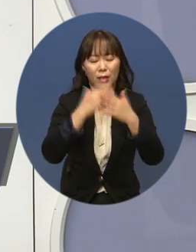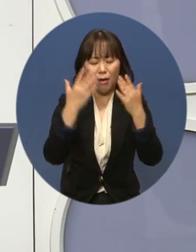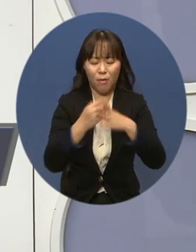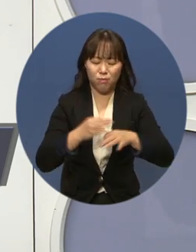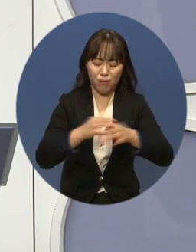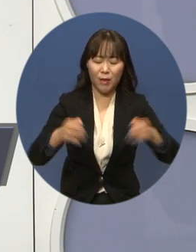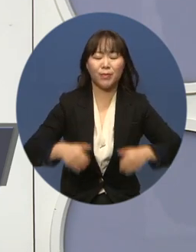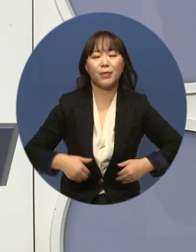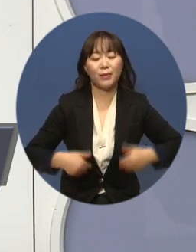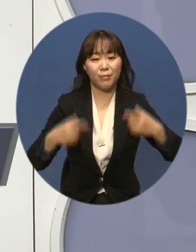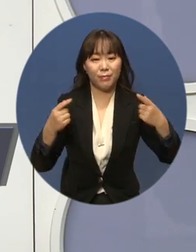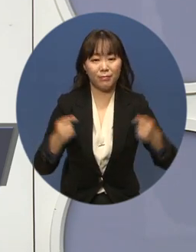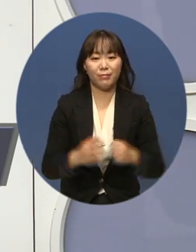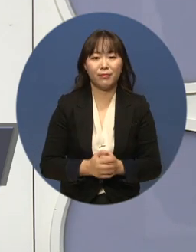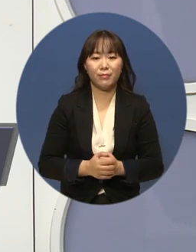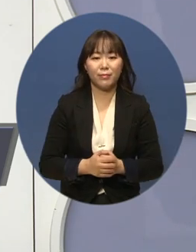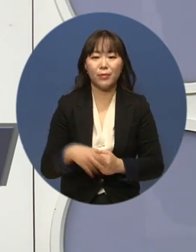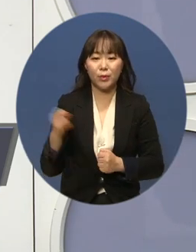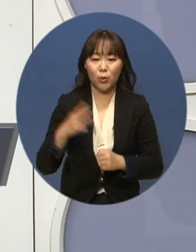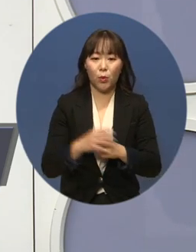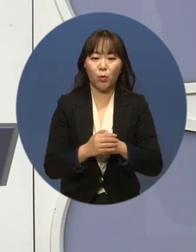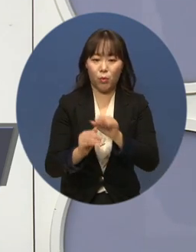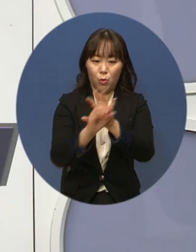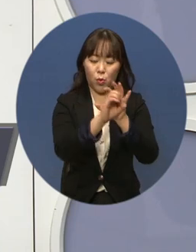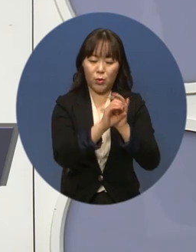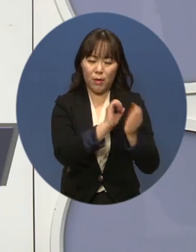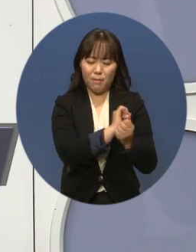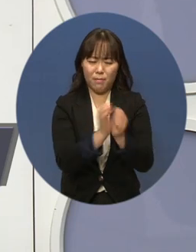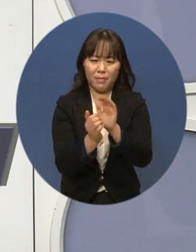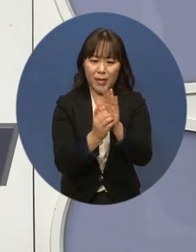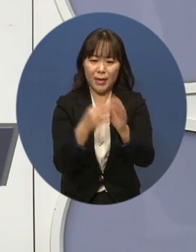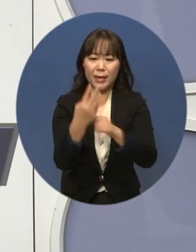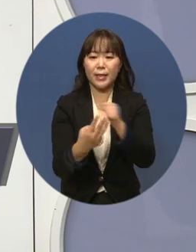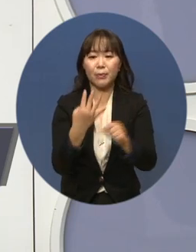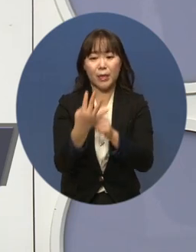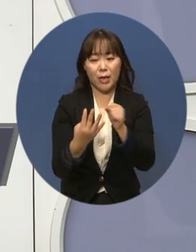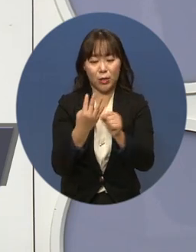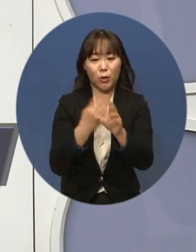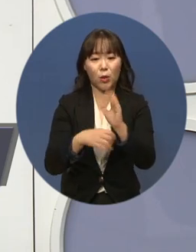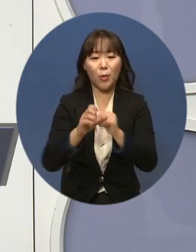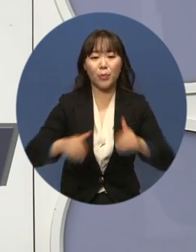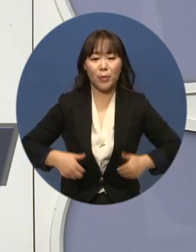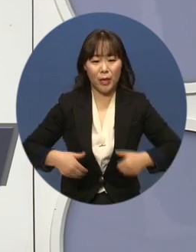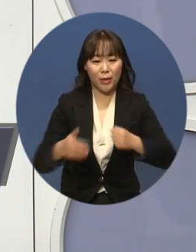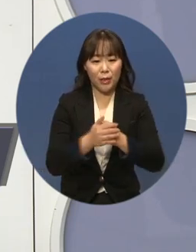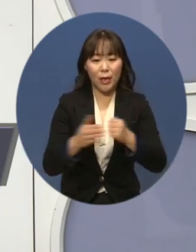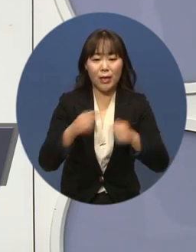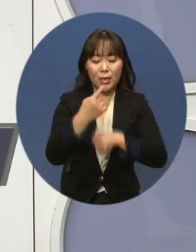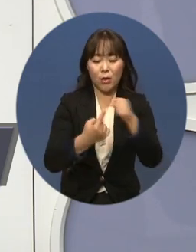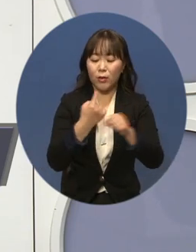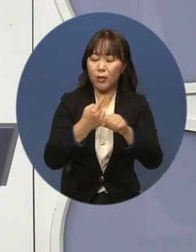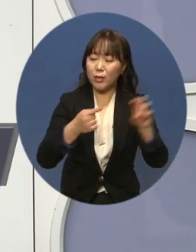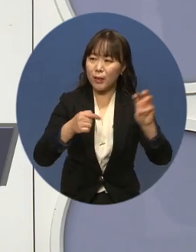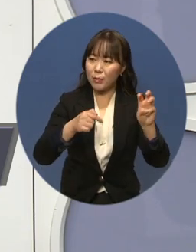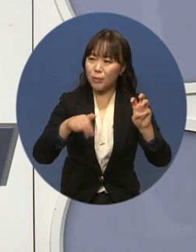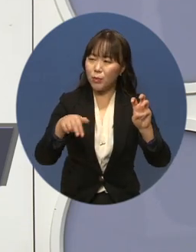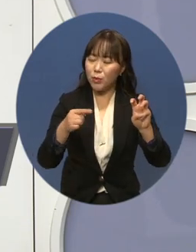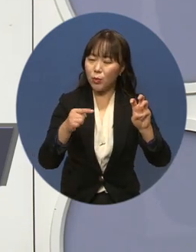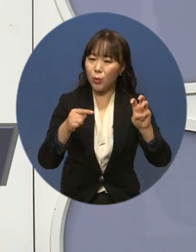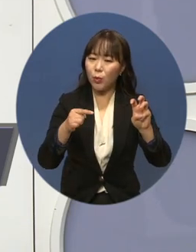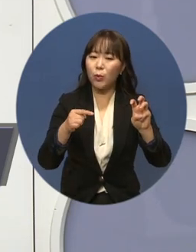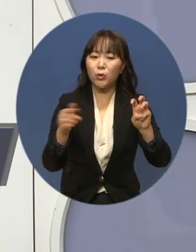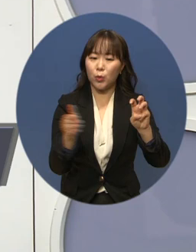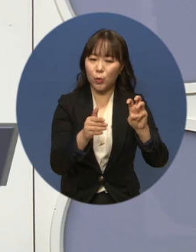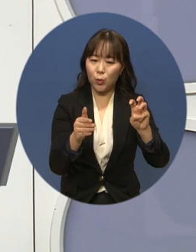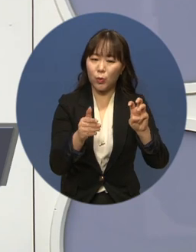돌려줘야 되지 않는가. 그리고 코로나 방역이 한 3, 4년 정도 더 걸리기 때문에 연 한 30조 정도 해서 한 100조